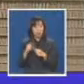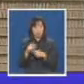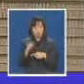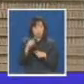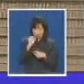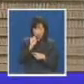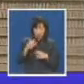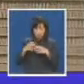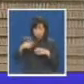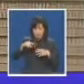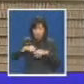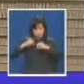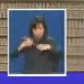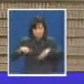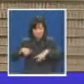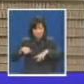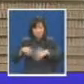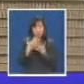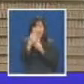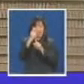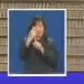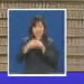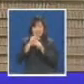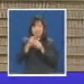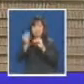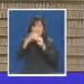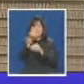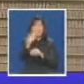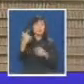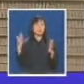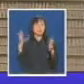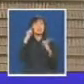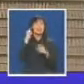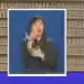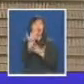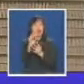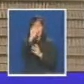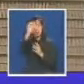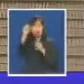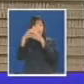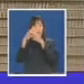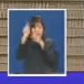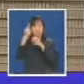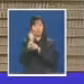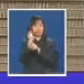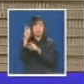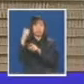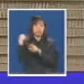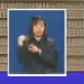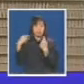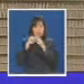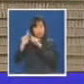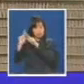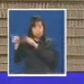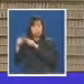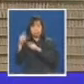ะมีปัญหาในส่วนของข้าราชการการเมืองในฝ่ายบริหารนะครับเช่นรัฐมนตรีนายกเนี่ยครับที่โยงอยู่ตามกฎหมายกับทางข้